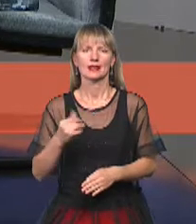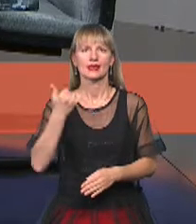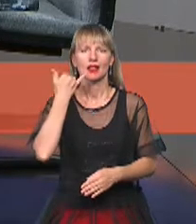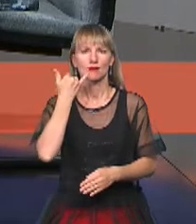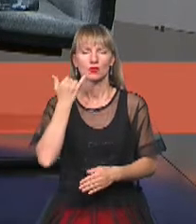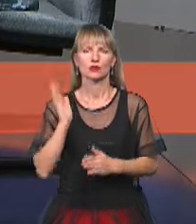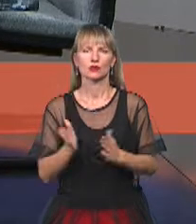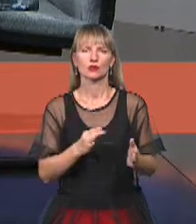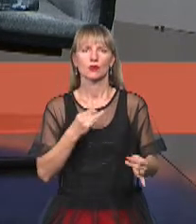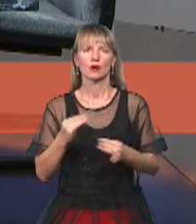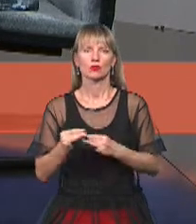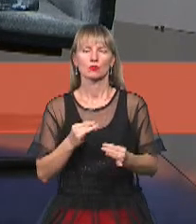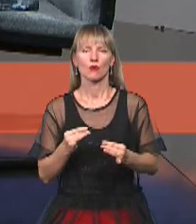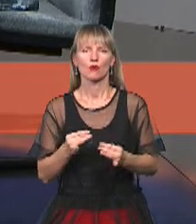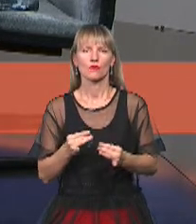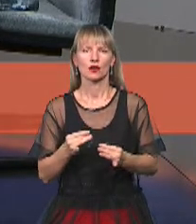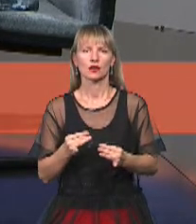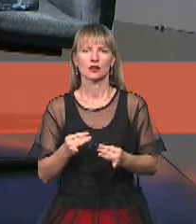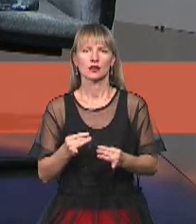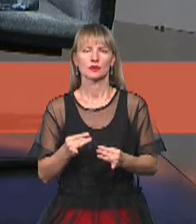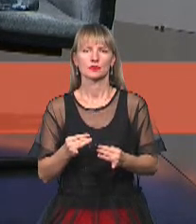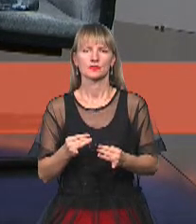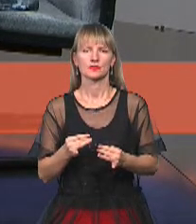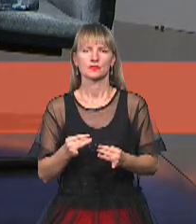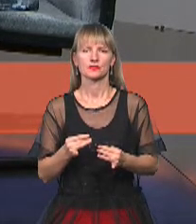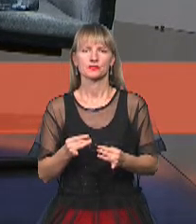телефонному режимі розмови.